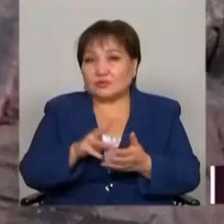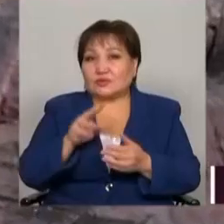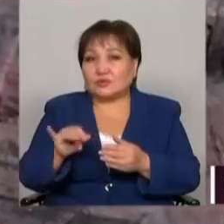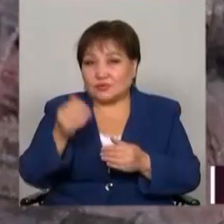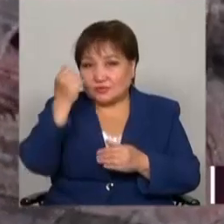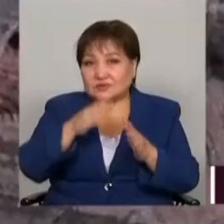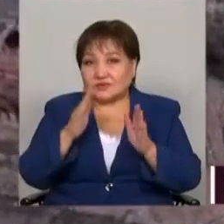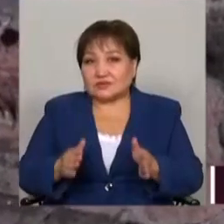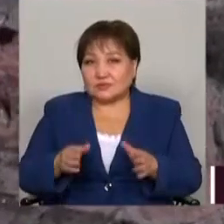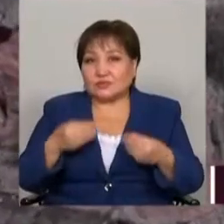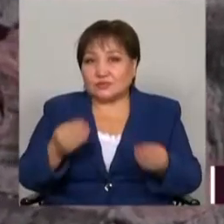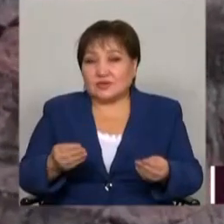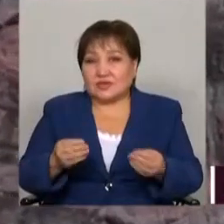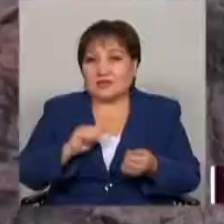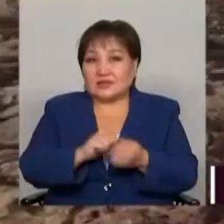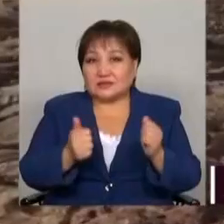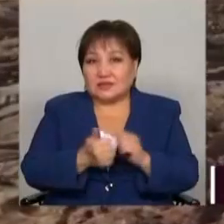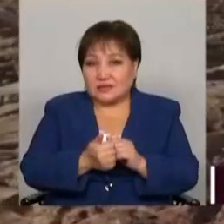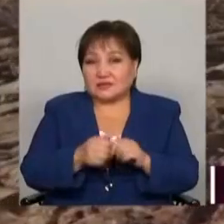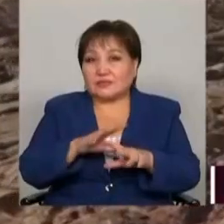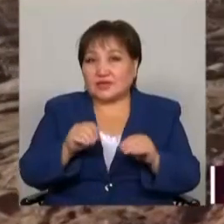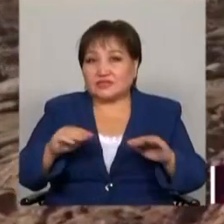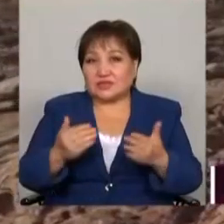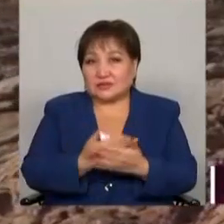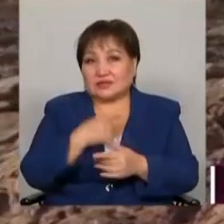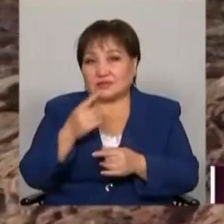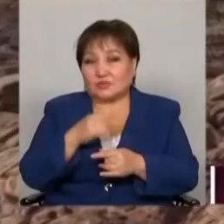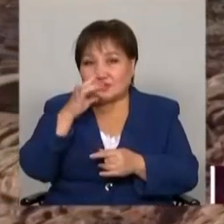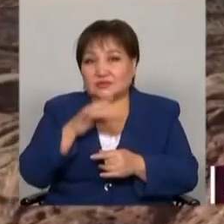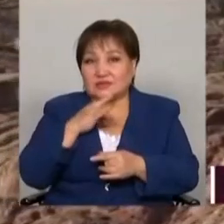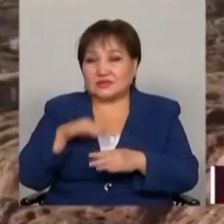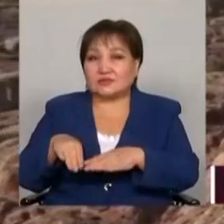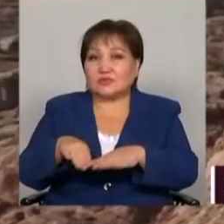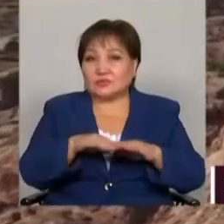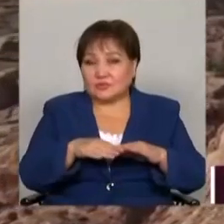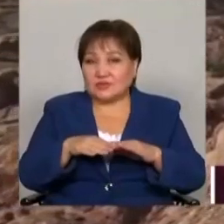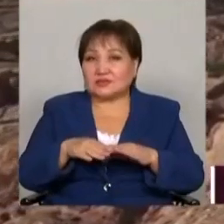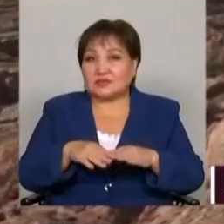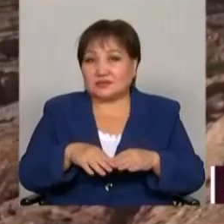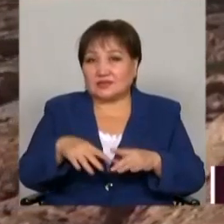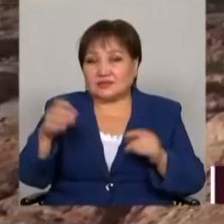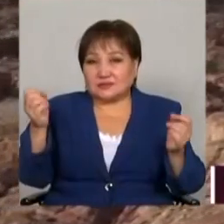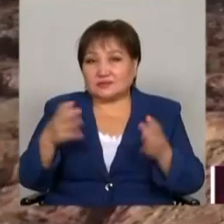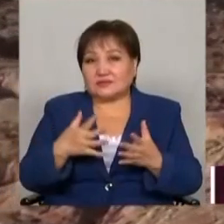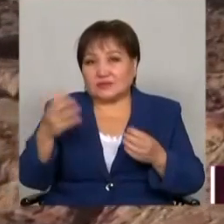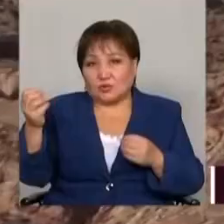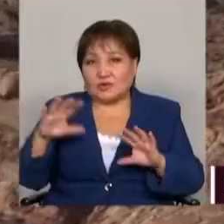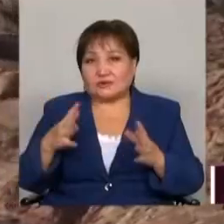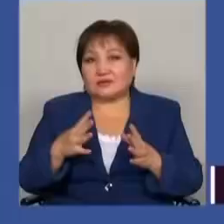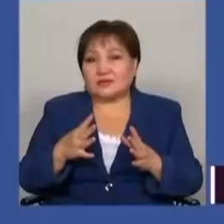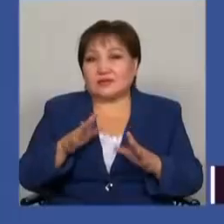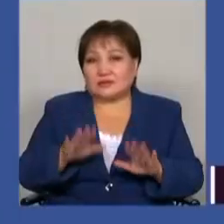тастағы таңбаларды жаңғыртқанын айтты. Алайда мұнда қазақтың бірлігін әйгілейтін сәулетті нысан тұру керек деді. Бұл ретте Әулиетаудың